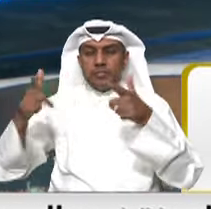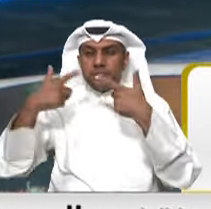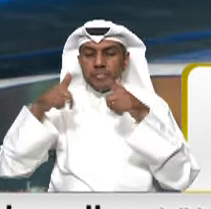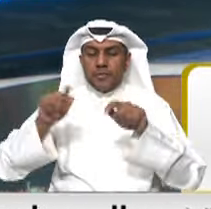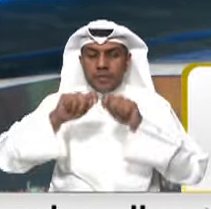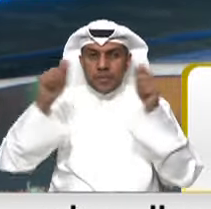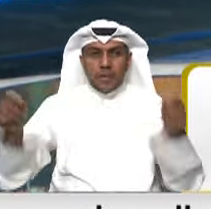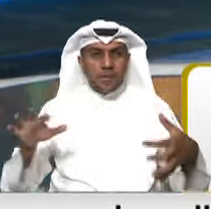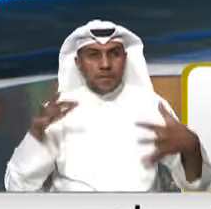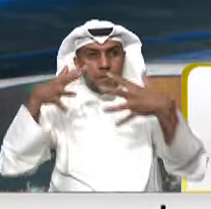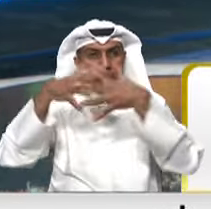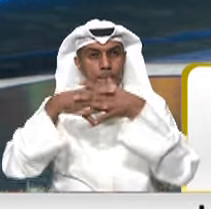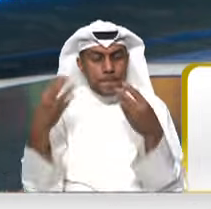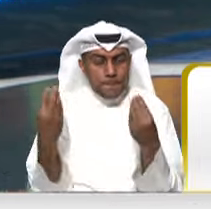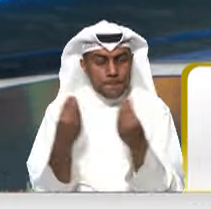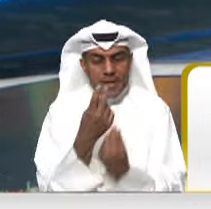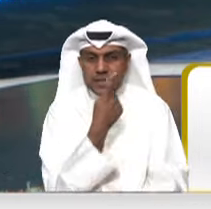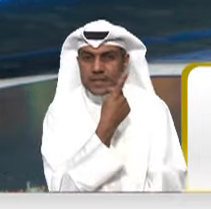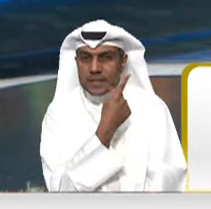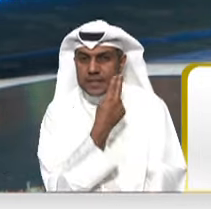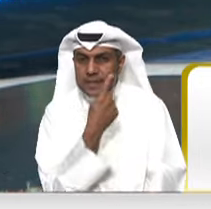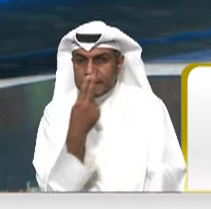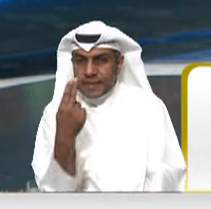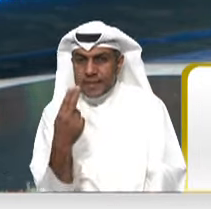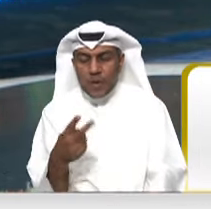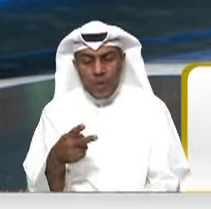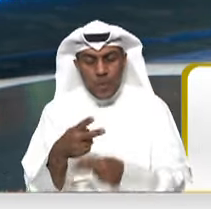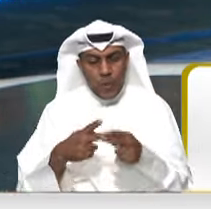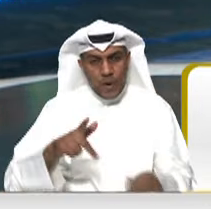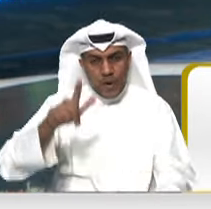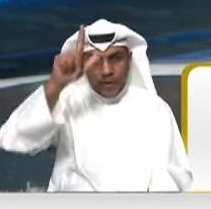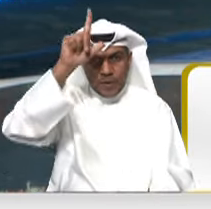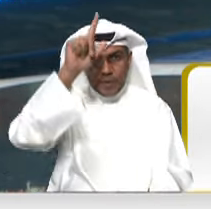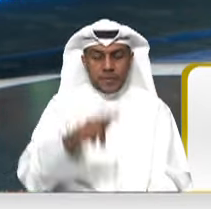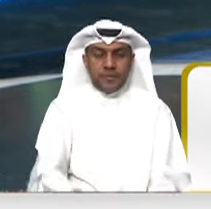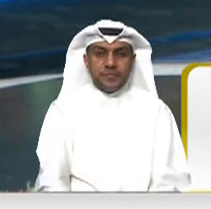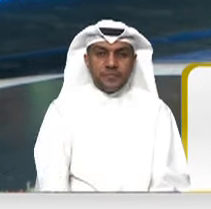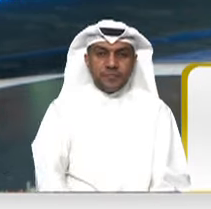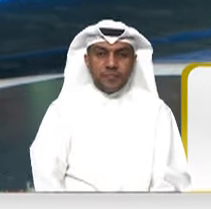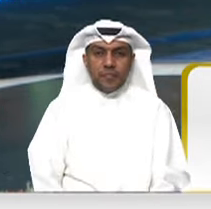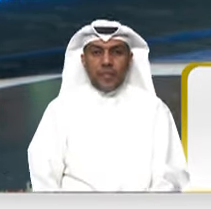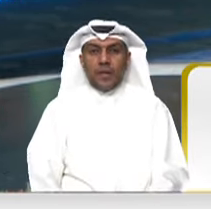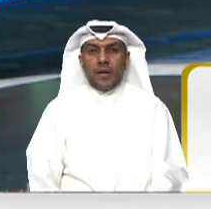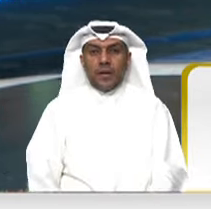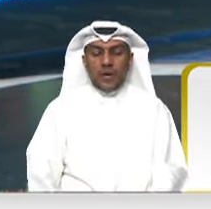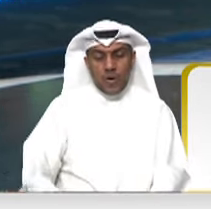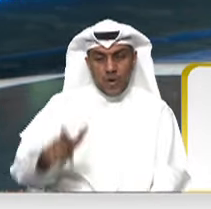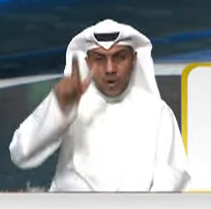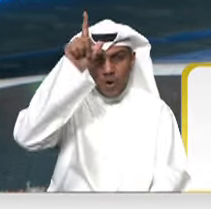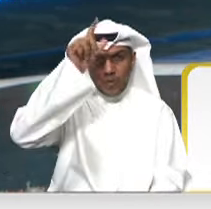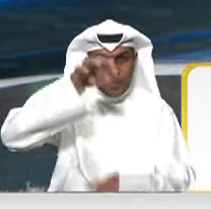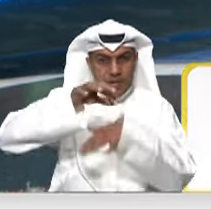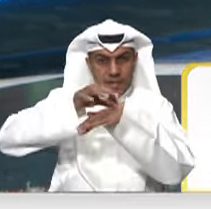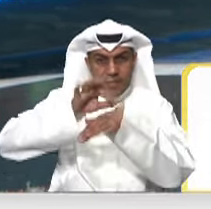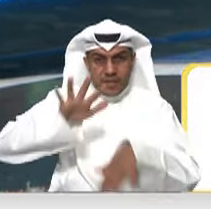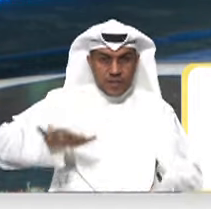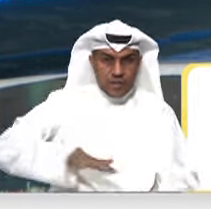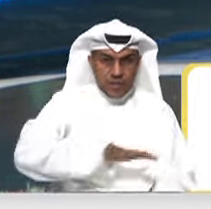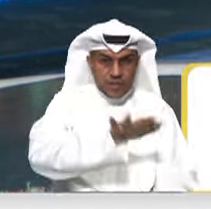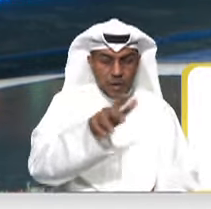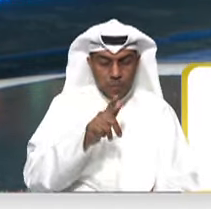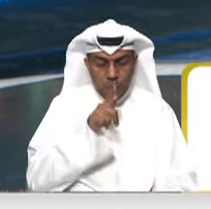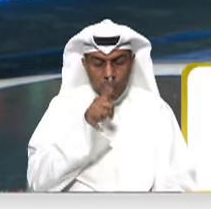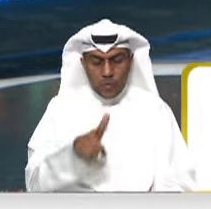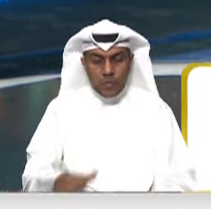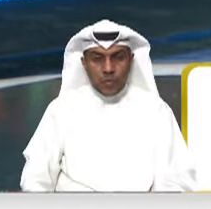التعاون والشراكه الاستراتيجيه بين البلدين الشقيقين نعم ويرى الاردنيون ان زياره سمو امير